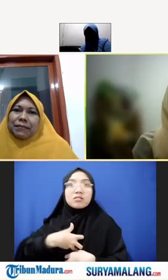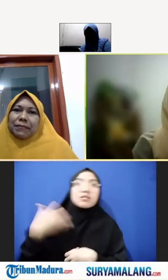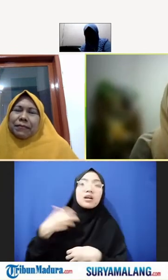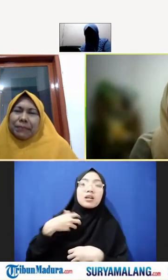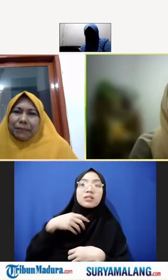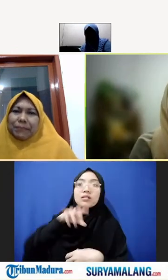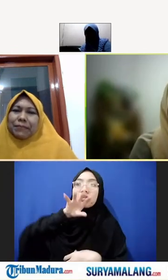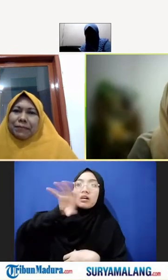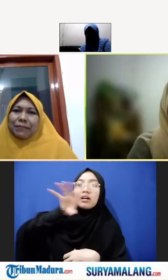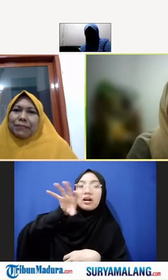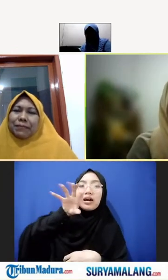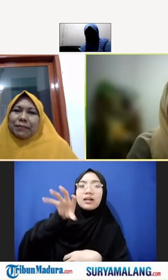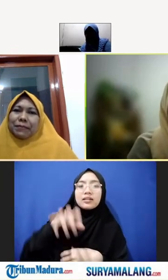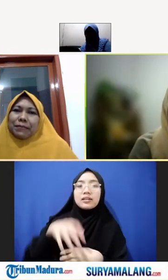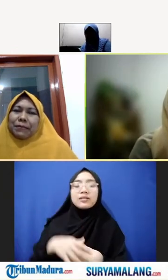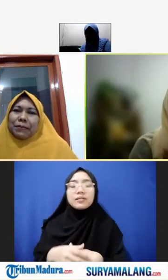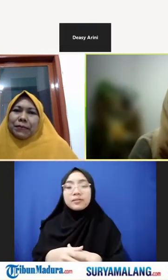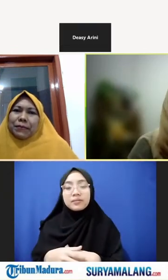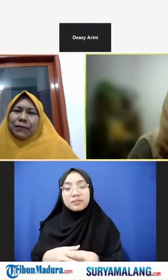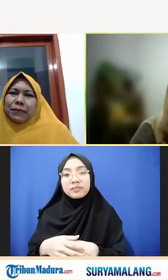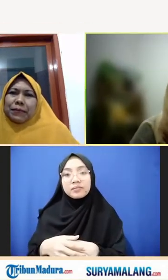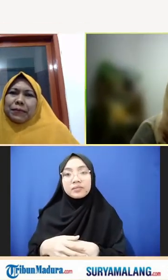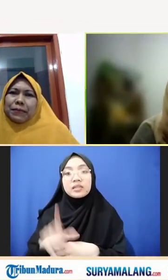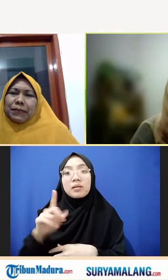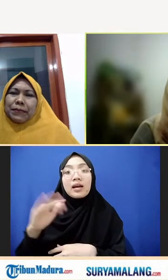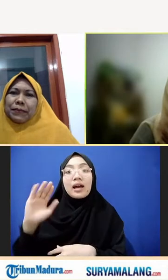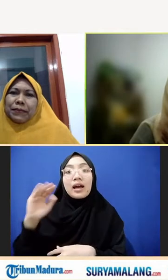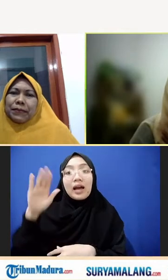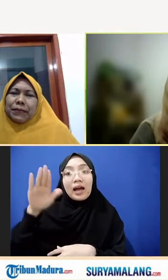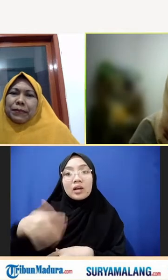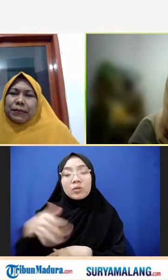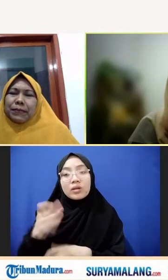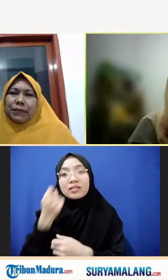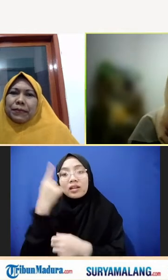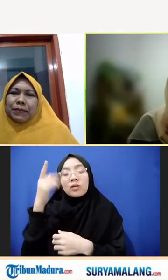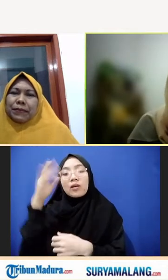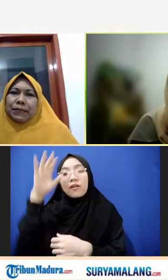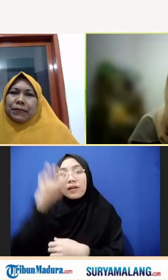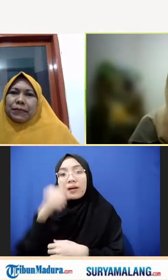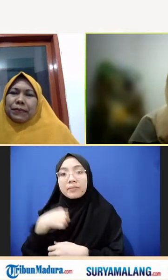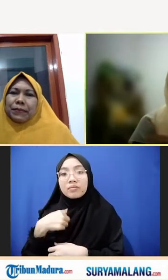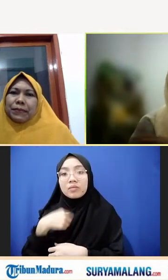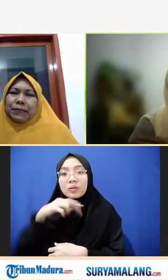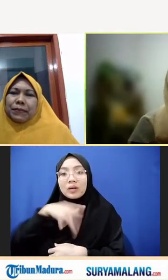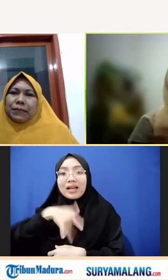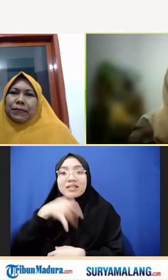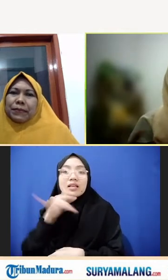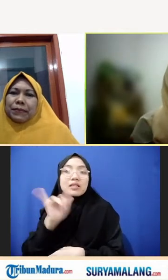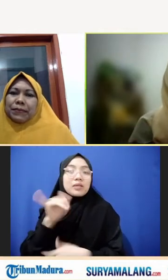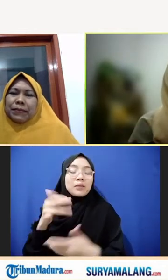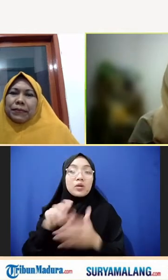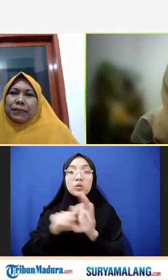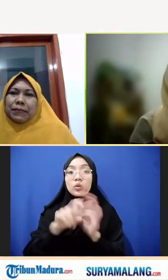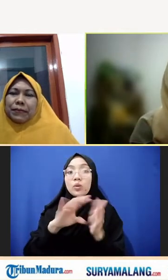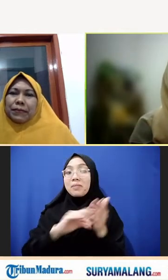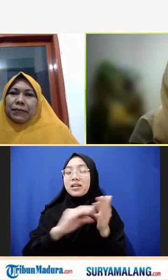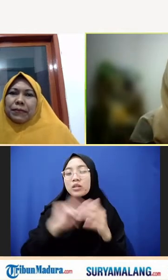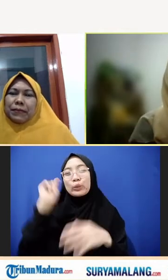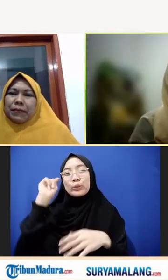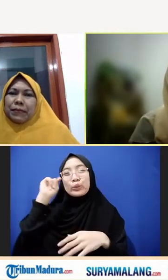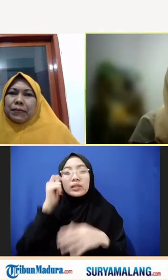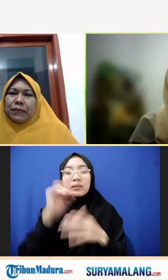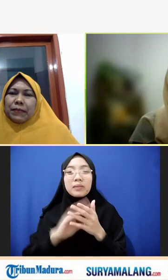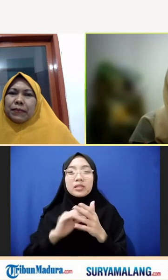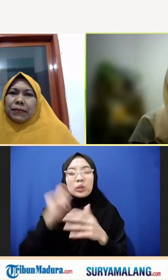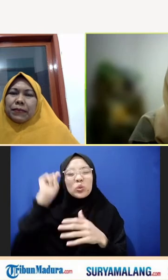dari kamu gitu. Karena anaknya udah tahu apa yang dia rasakan. Atau kayak contoh belajar nih, susah banget pelajarannya dia. Dia